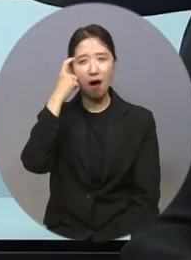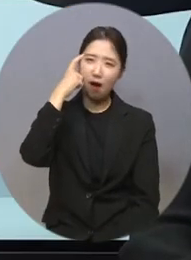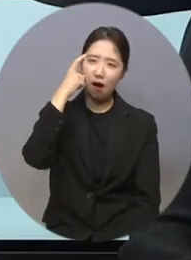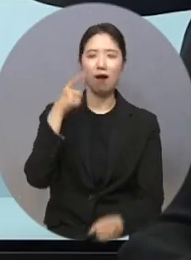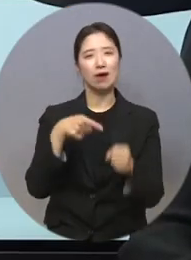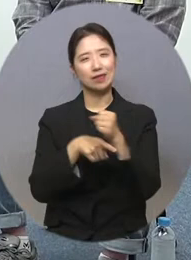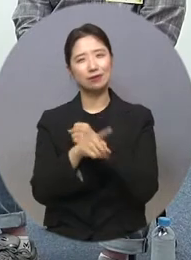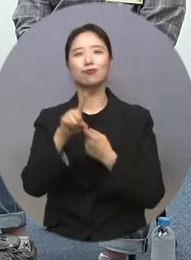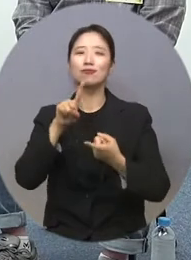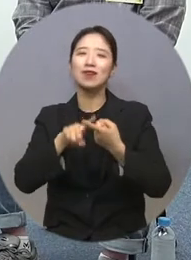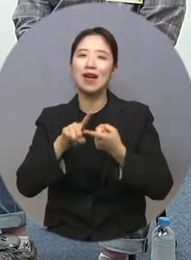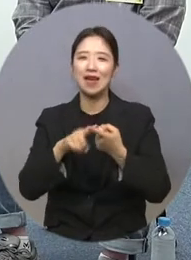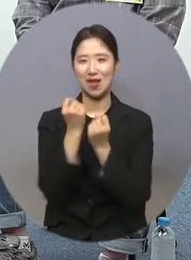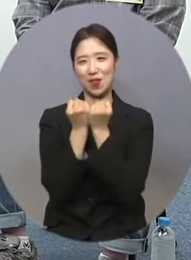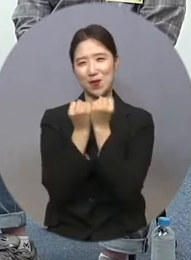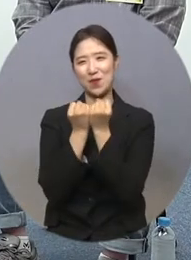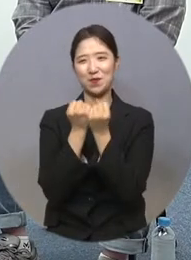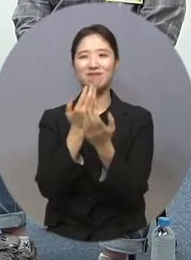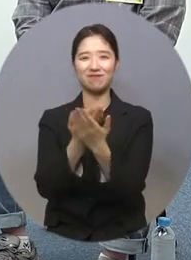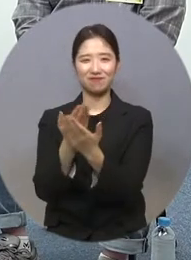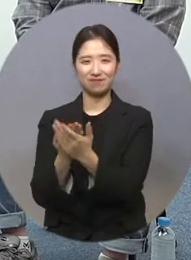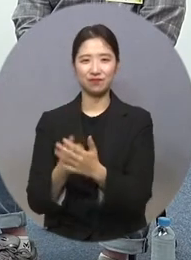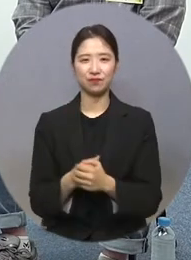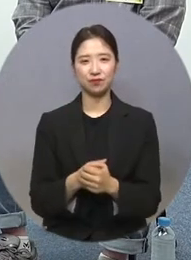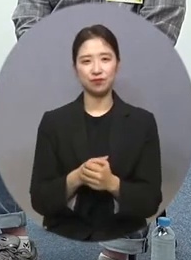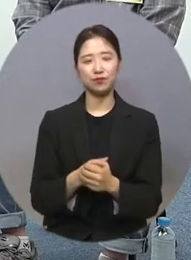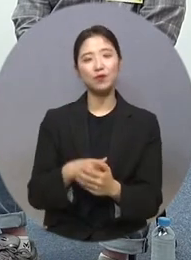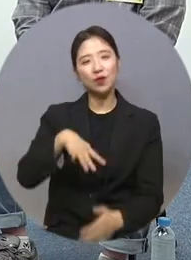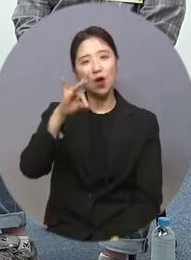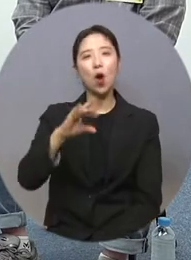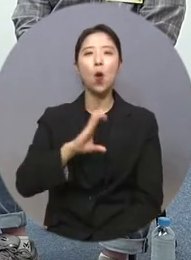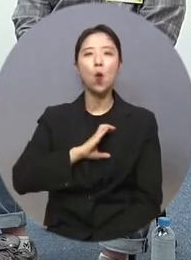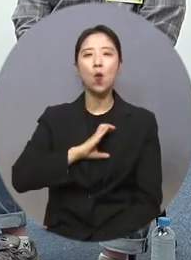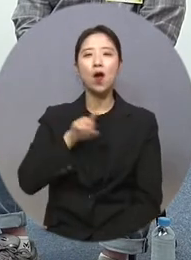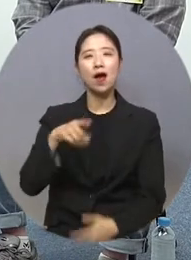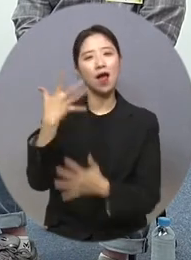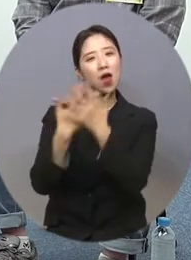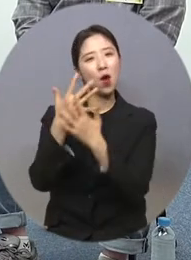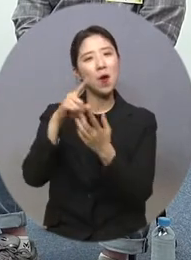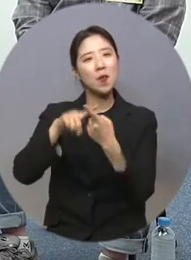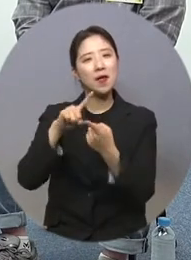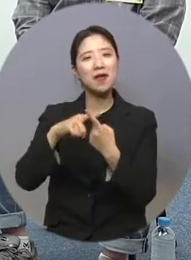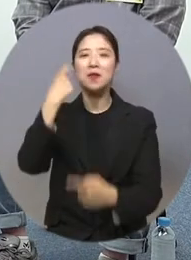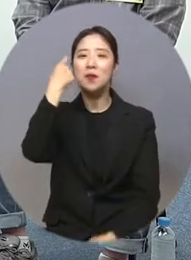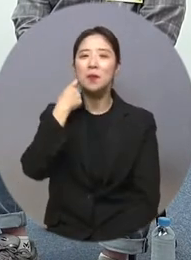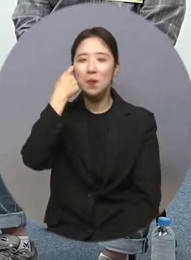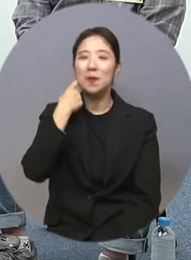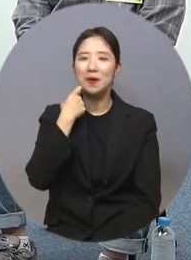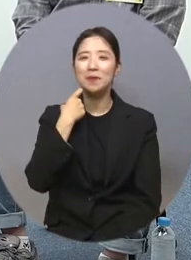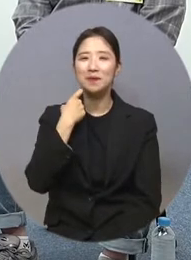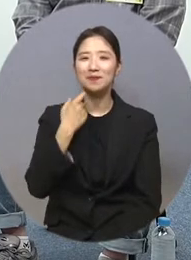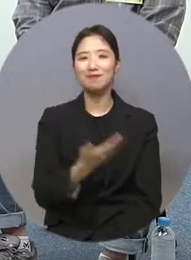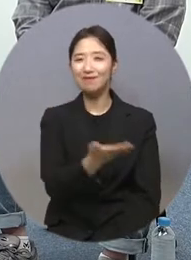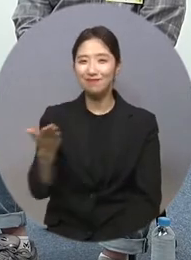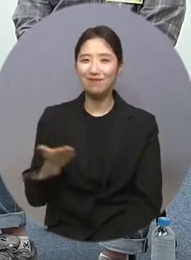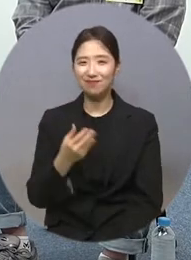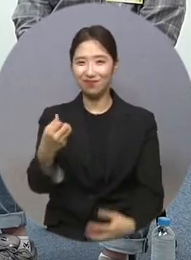여러분들의 입으로 설명을 좀 부탁드립니다. 일단 코다 영화를 어떻게 보셨는지 간단히 소감을 좀 여쭤볼까요?